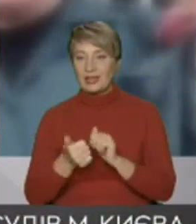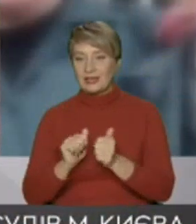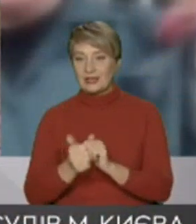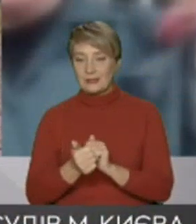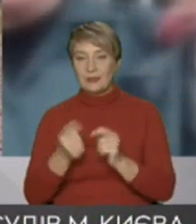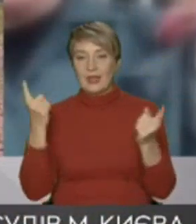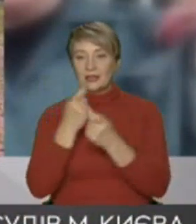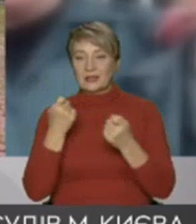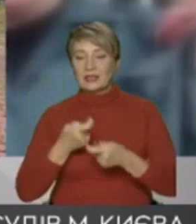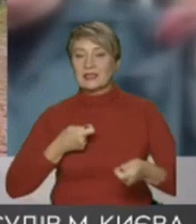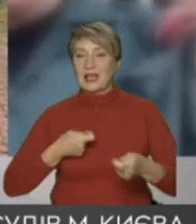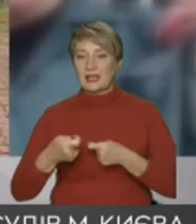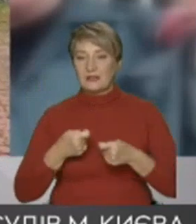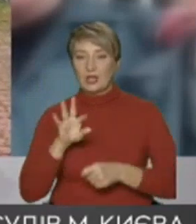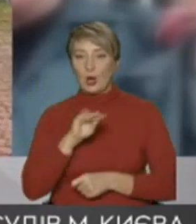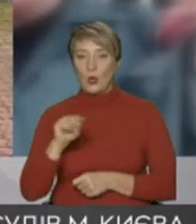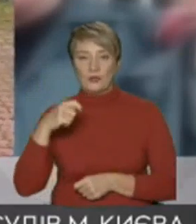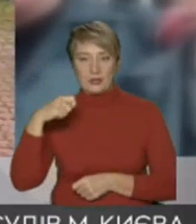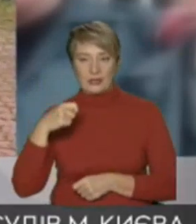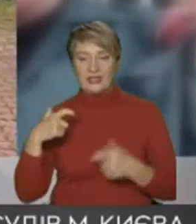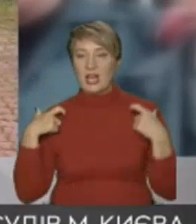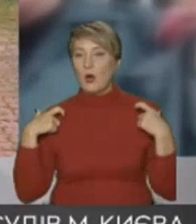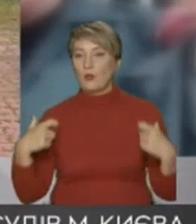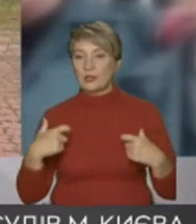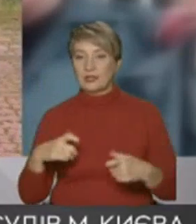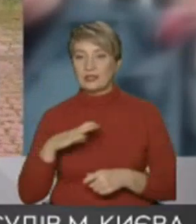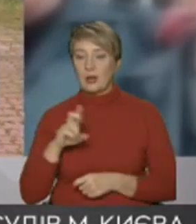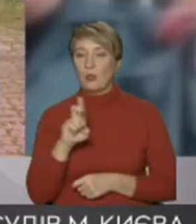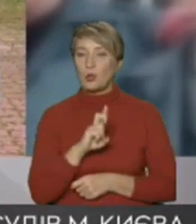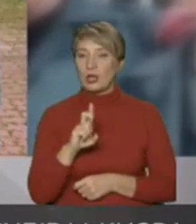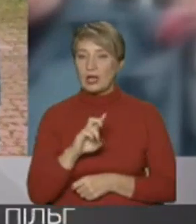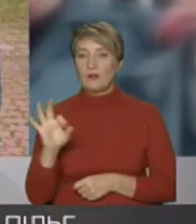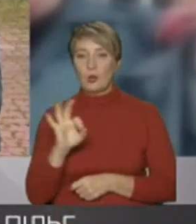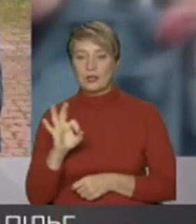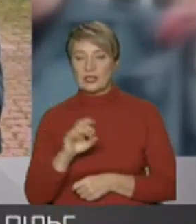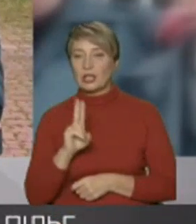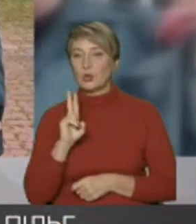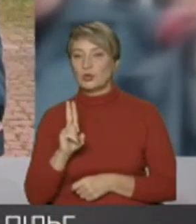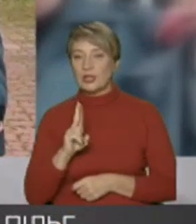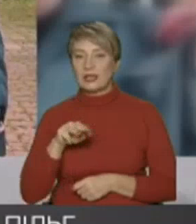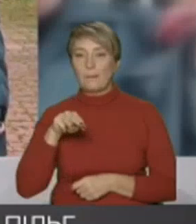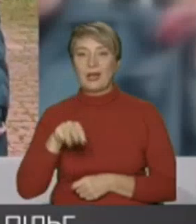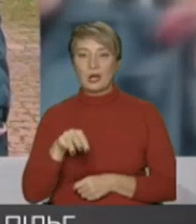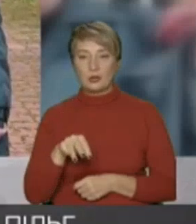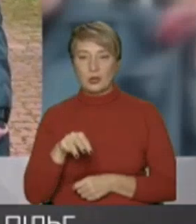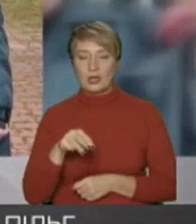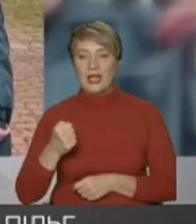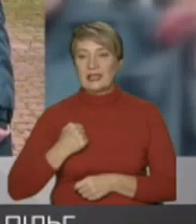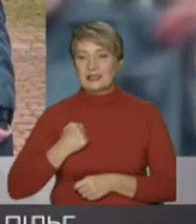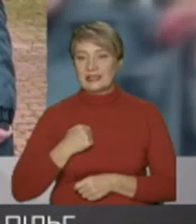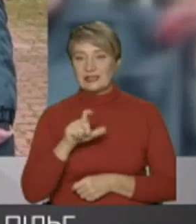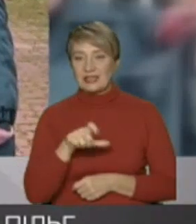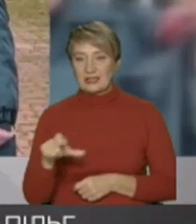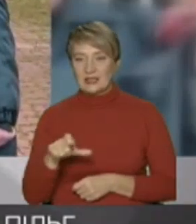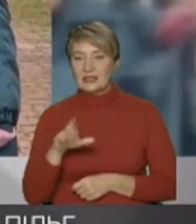Офісу президента Андрія Єрмака, це офіцери Булахов Олексій та Костенко Микола, солдати Герасименко Людмила